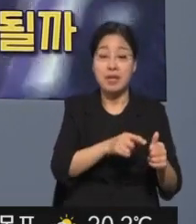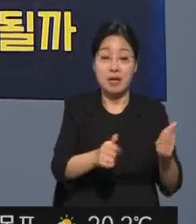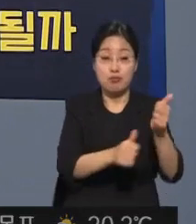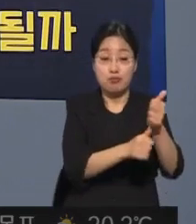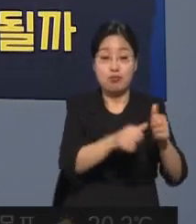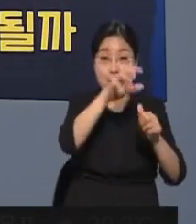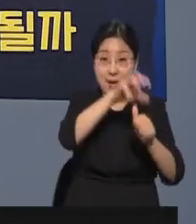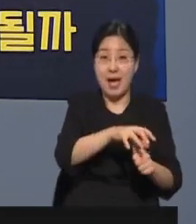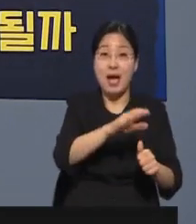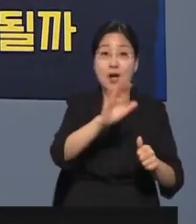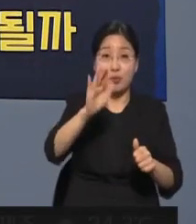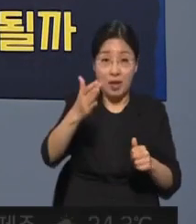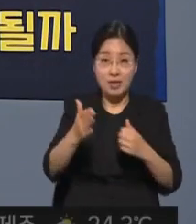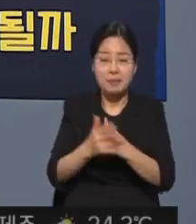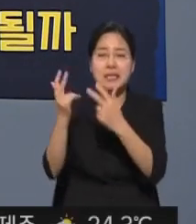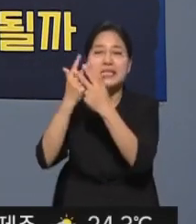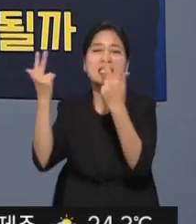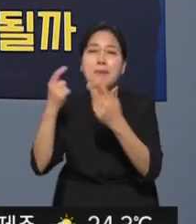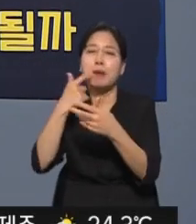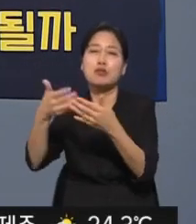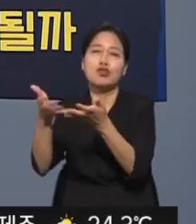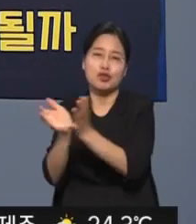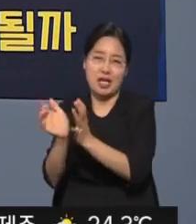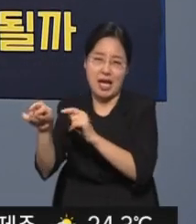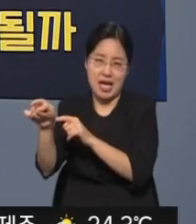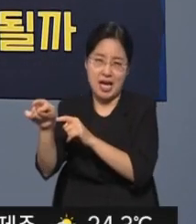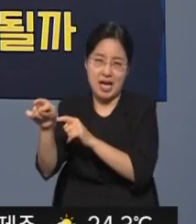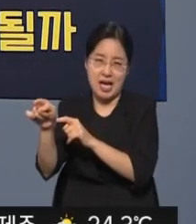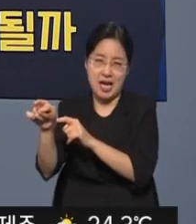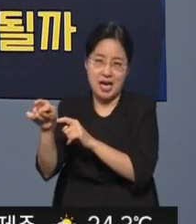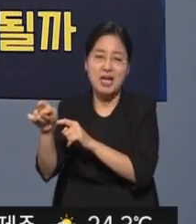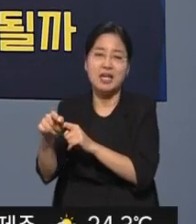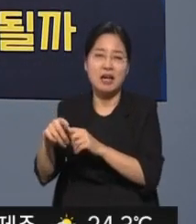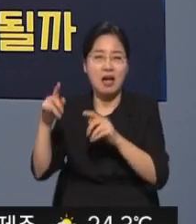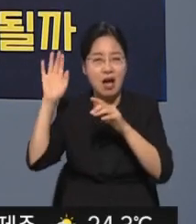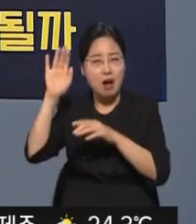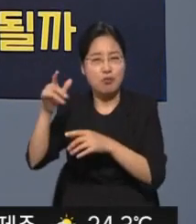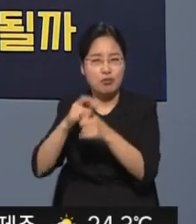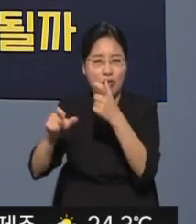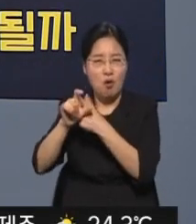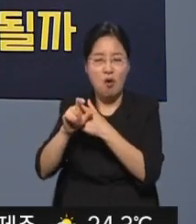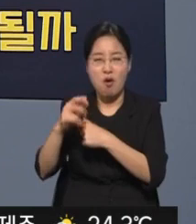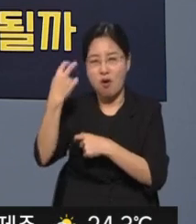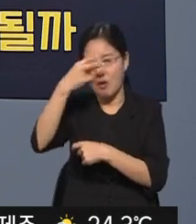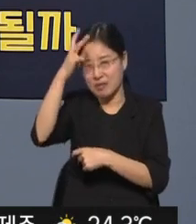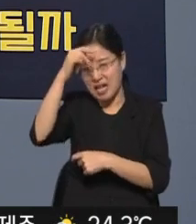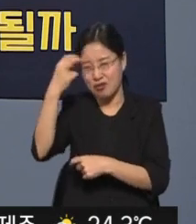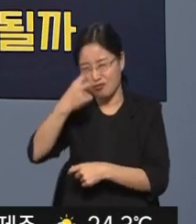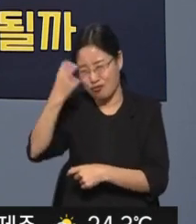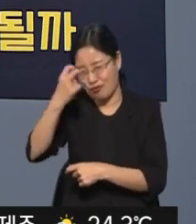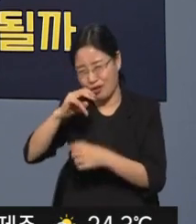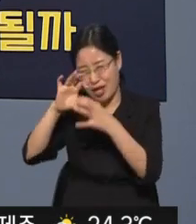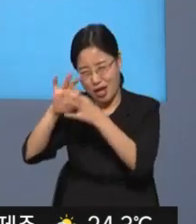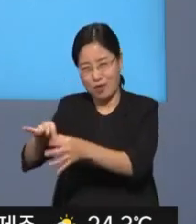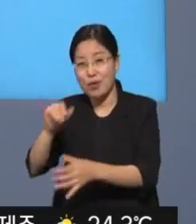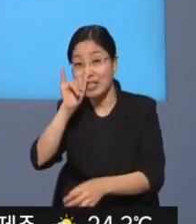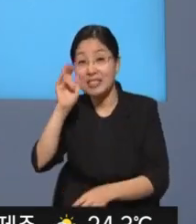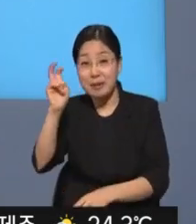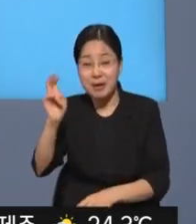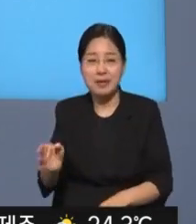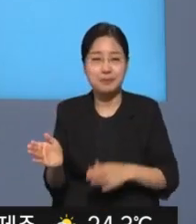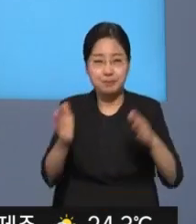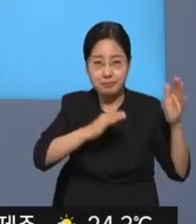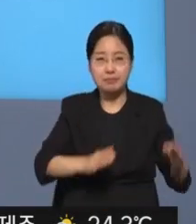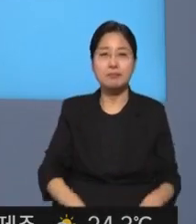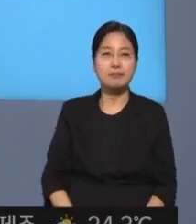변호사비 대납 의혹을 받고 있는 이재명 민주당 대표 로까지 수사가 확대될지도 주목받고 있습니다. 두 번째 픽